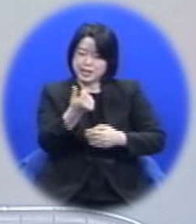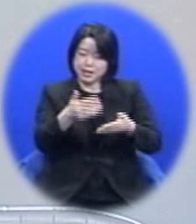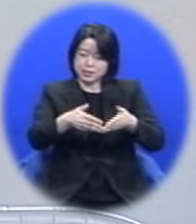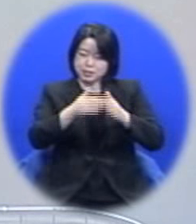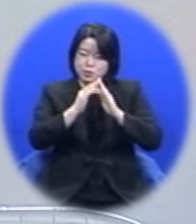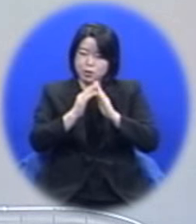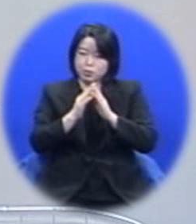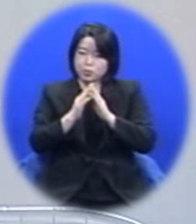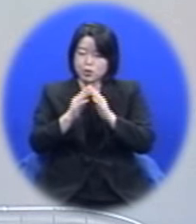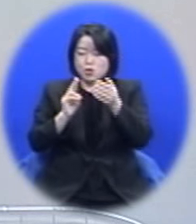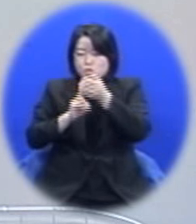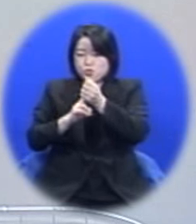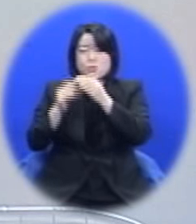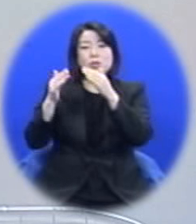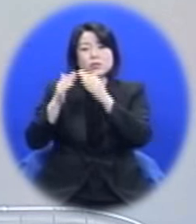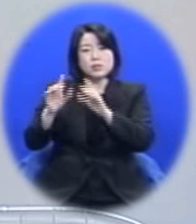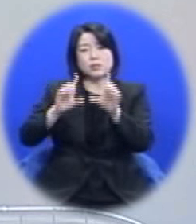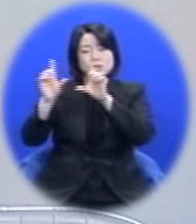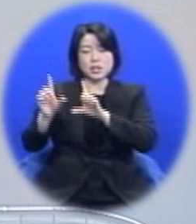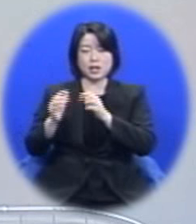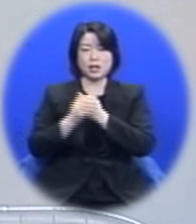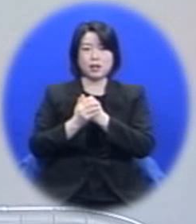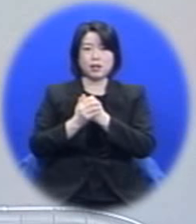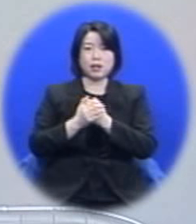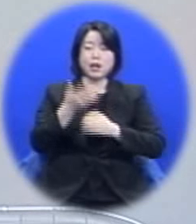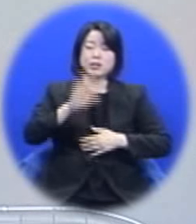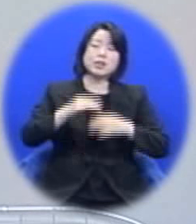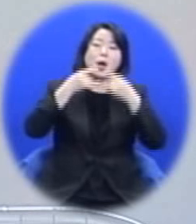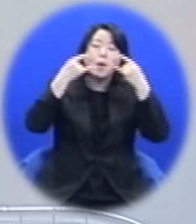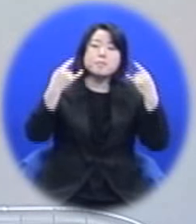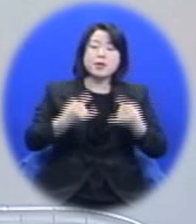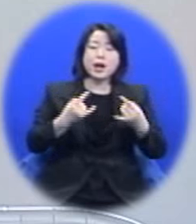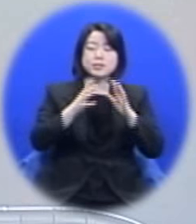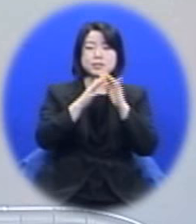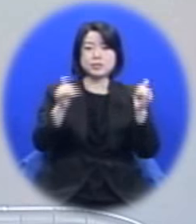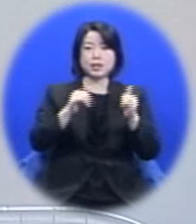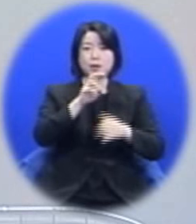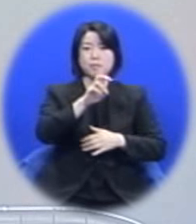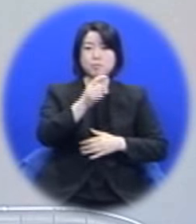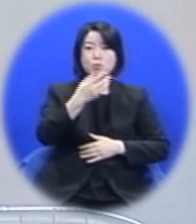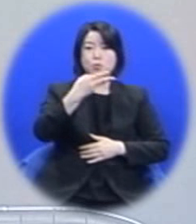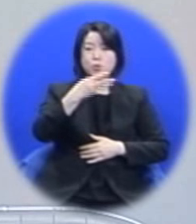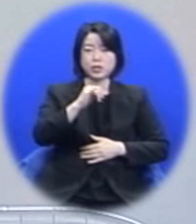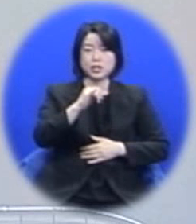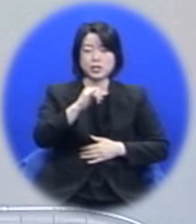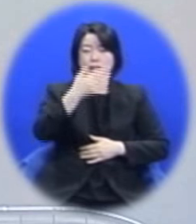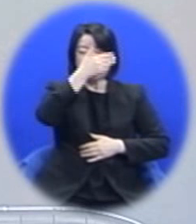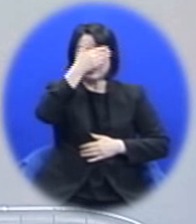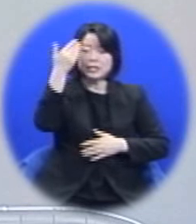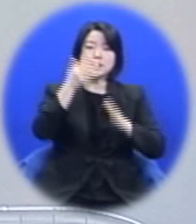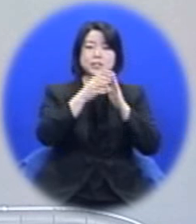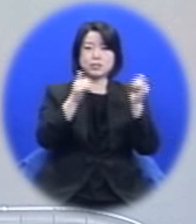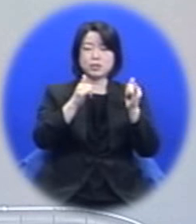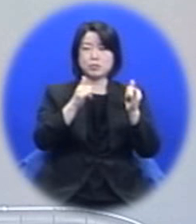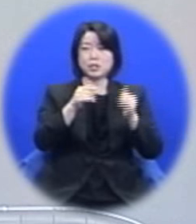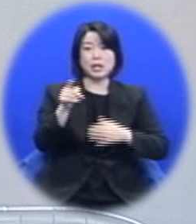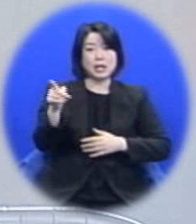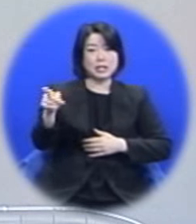그런데 프랑스 사람 몰이라고 하는 사람이 이 엥겔 장군이 출소했다는 이야기를 듣고 그를 추적해